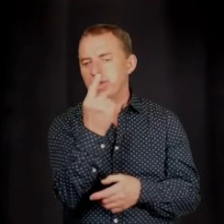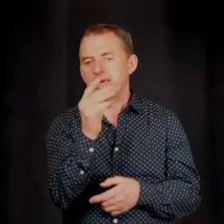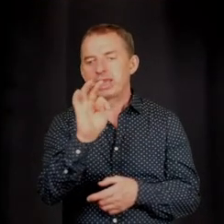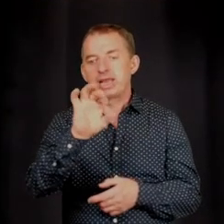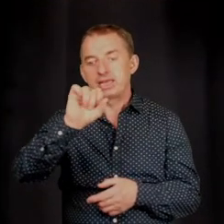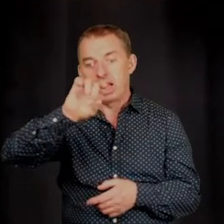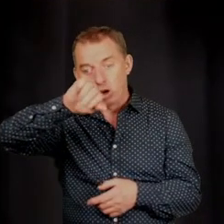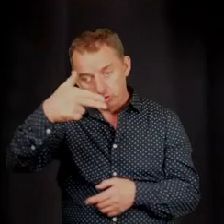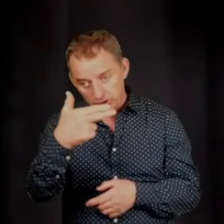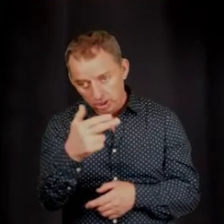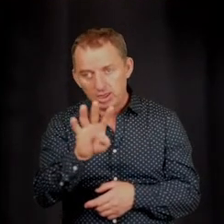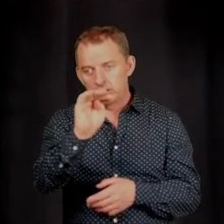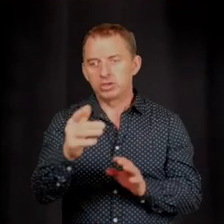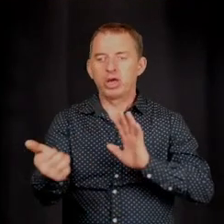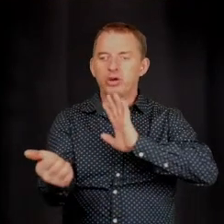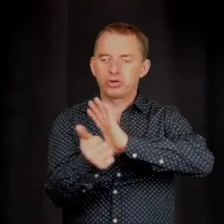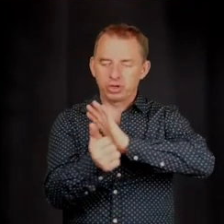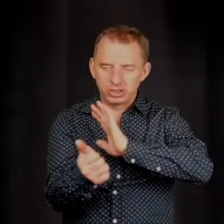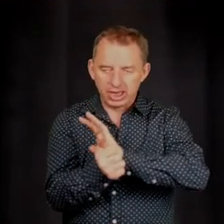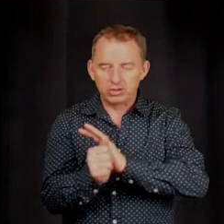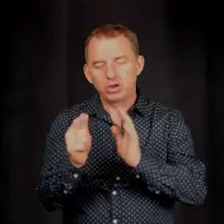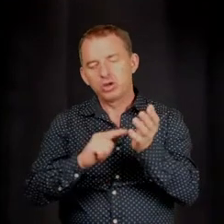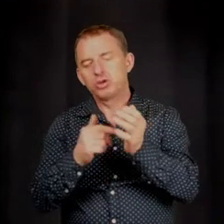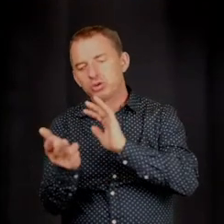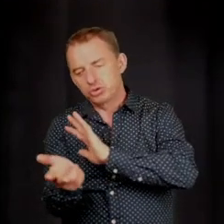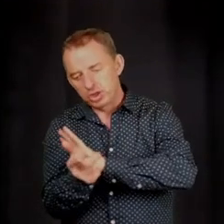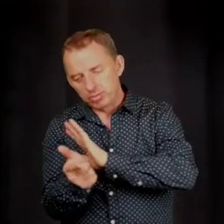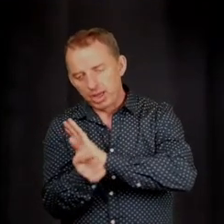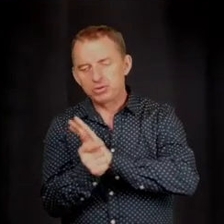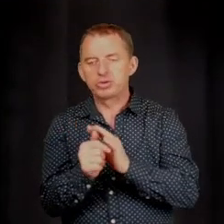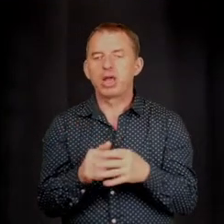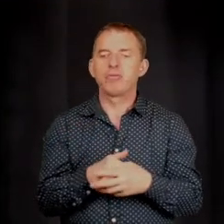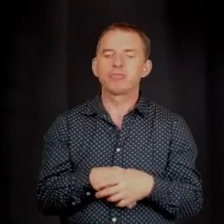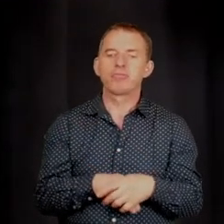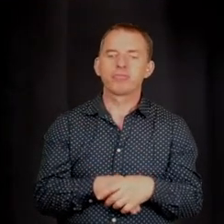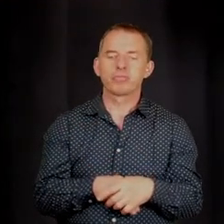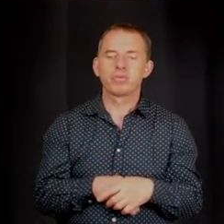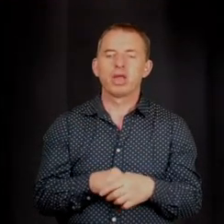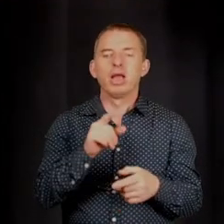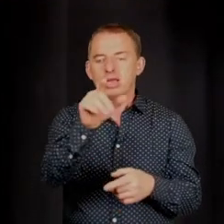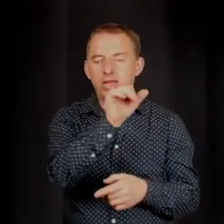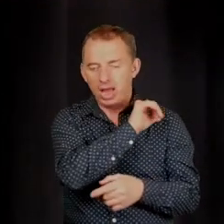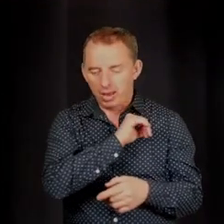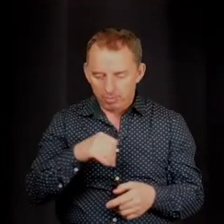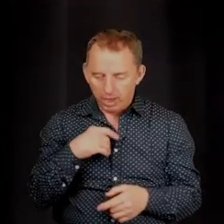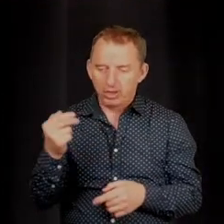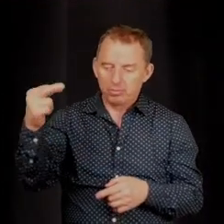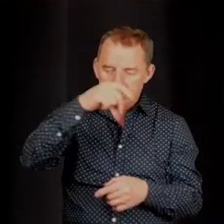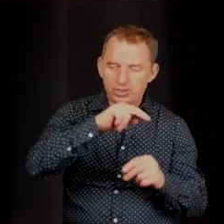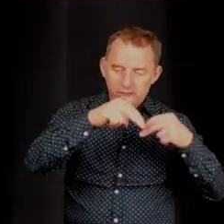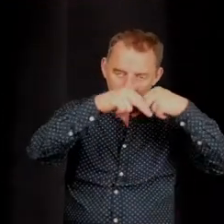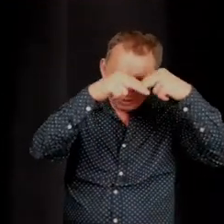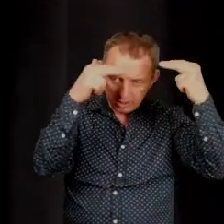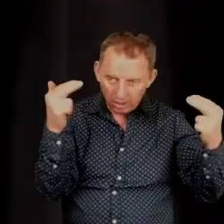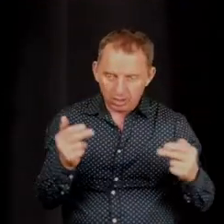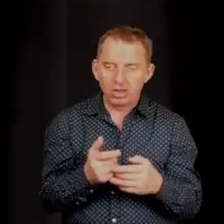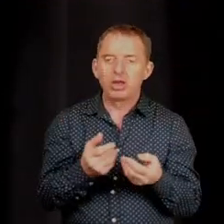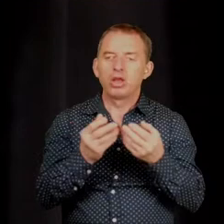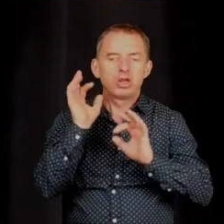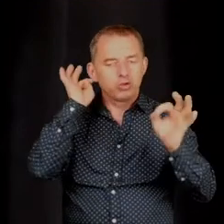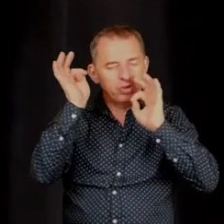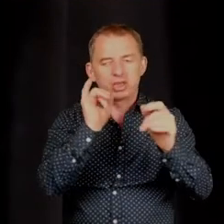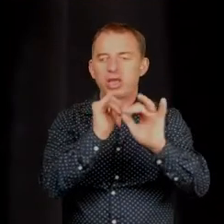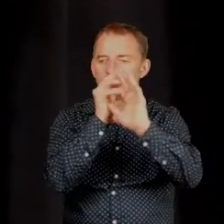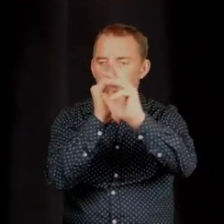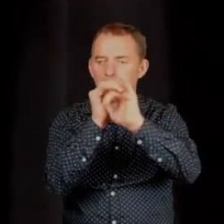Tesaloniczan 4:16. The Lord himself will descend from heaven with a shout. Sam Pan przyjdzie z nieba z dźwiękiem trąby. With the voice of